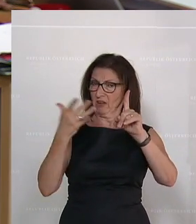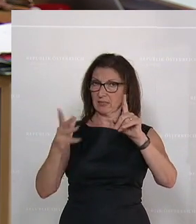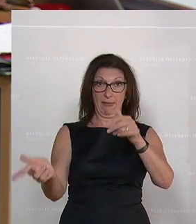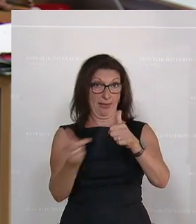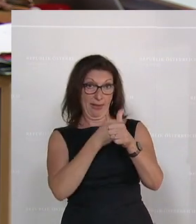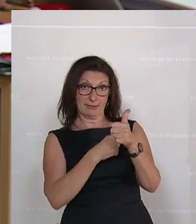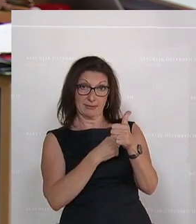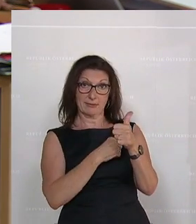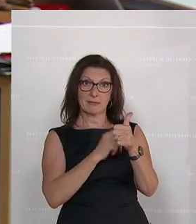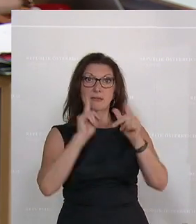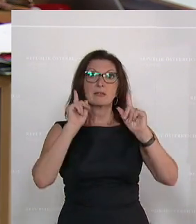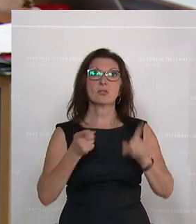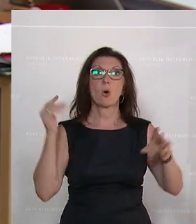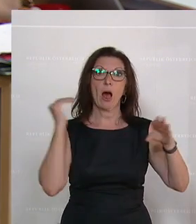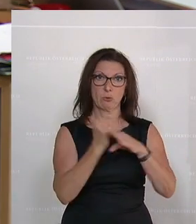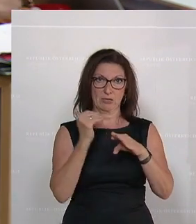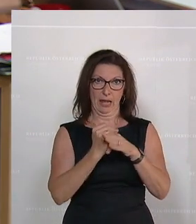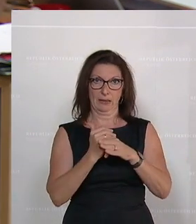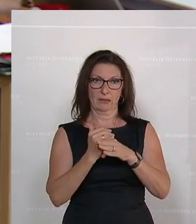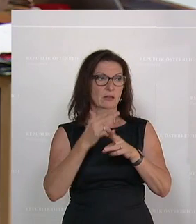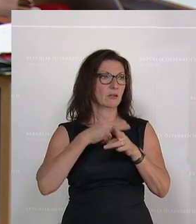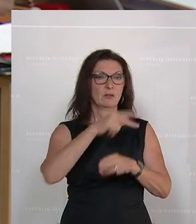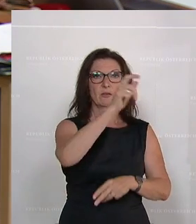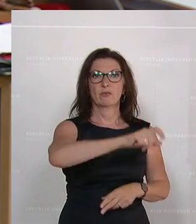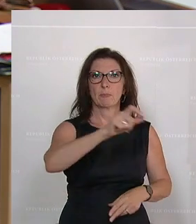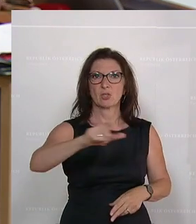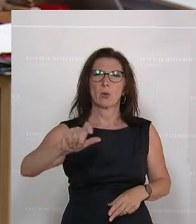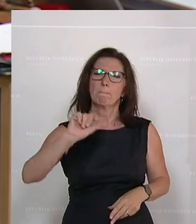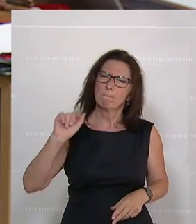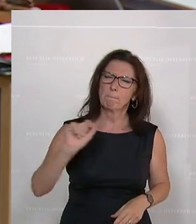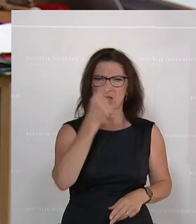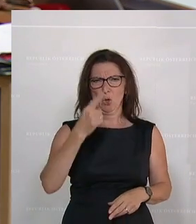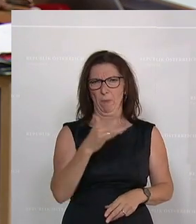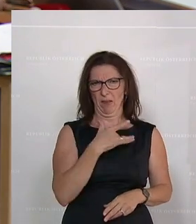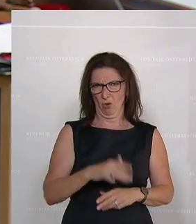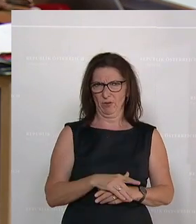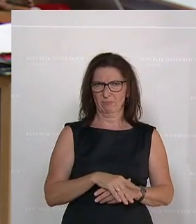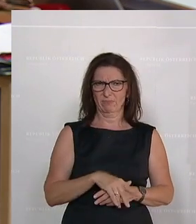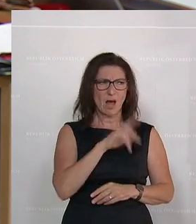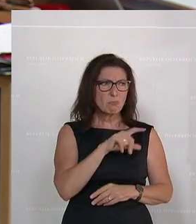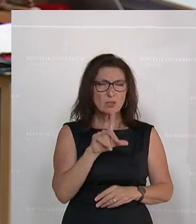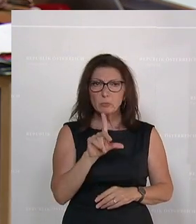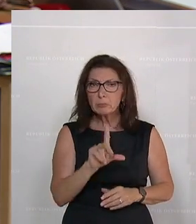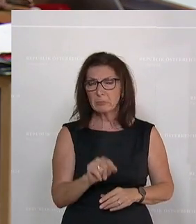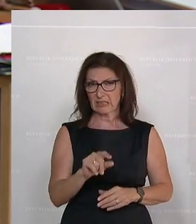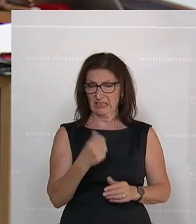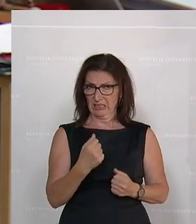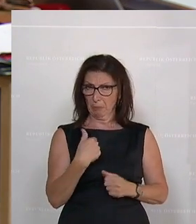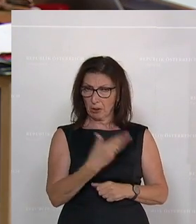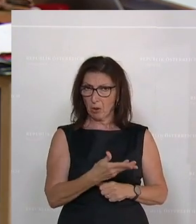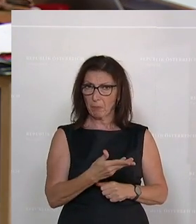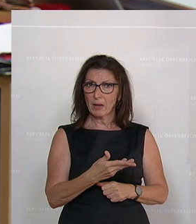einen ausgleich zu schaffen für diejenigen die ganz besonders betroffen sind mindestsicherungsbezieher rinnen bezieher